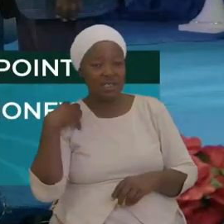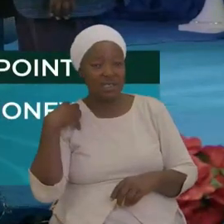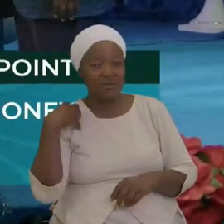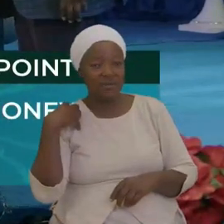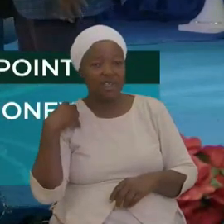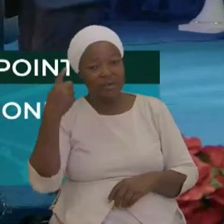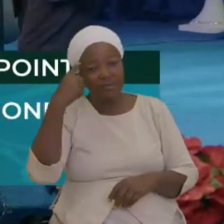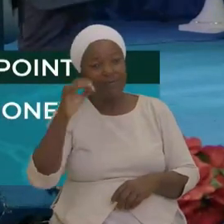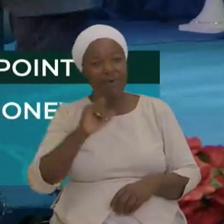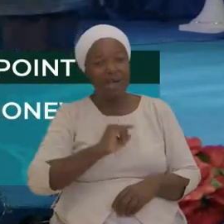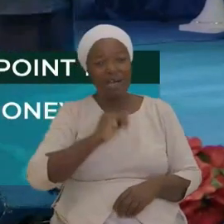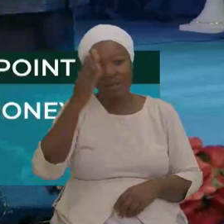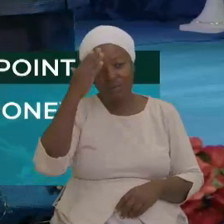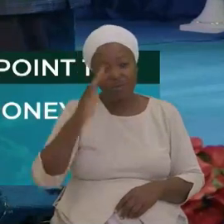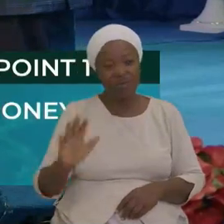douleurs.